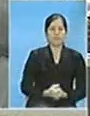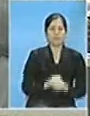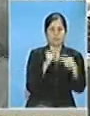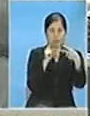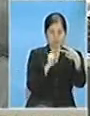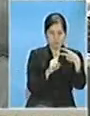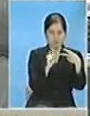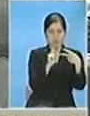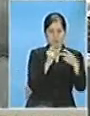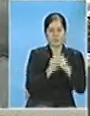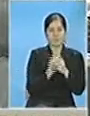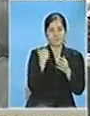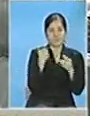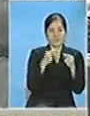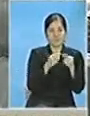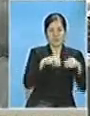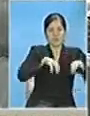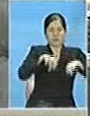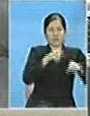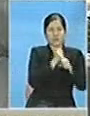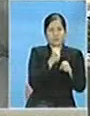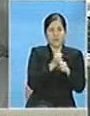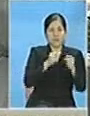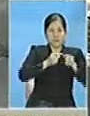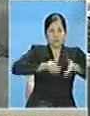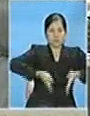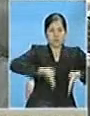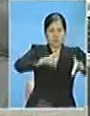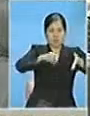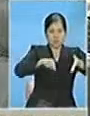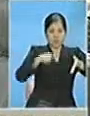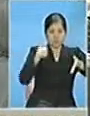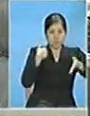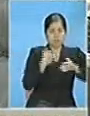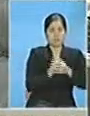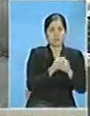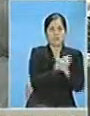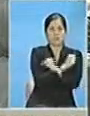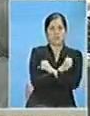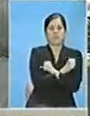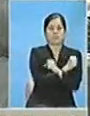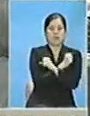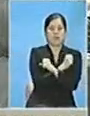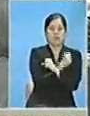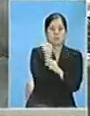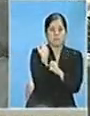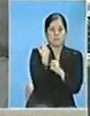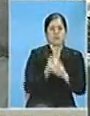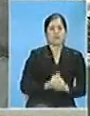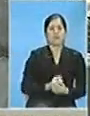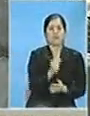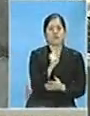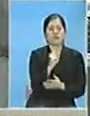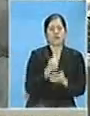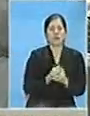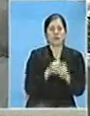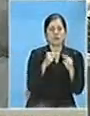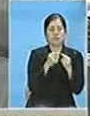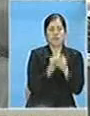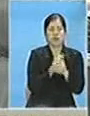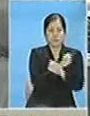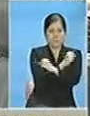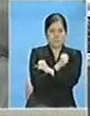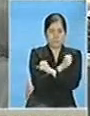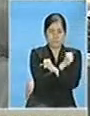2บอกว่าจะไปยกถนนให้นะครับเพื่อป้องกันพื้นที่ประเดี๋ยวผมจะกลับมาพูดนะฮะเรื่องป้องกันพื้นที่นะเป็นบล็อกใหญ่ๆเลยน